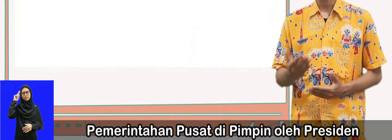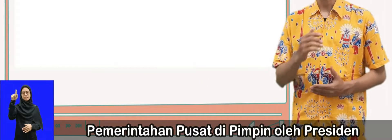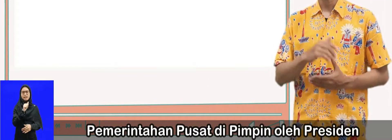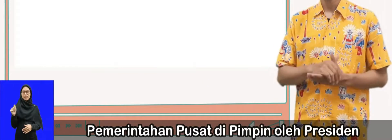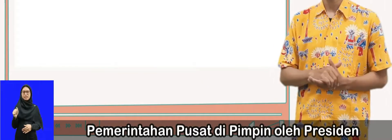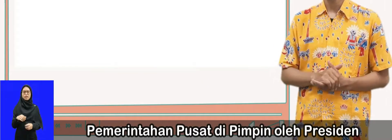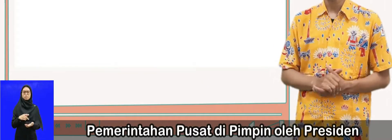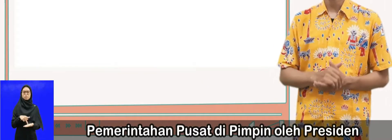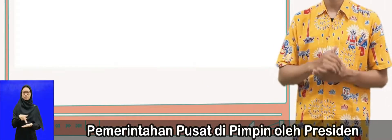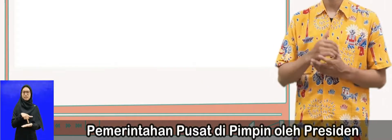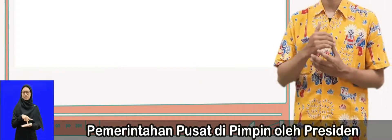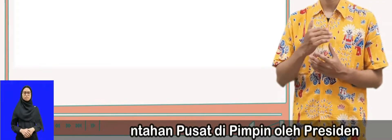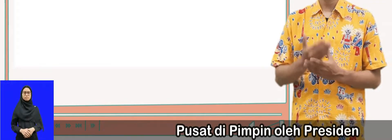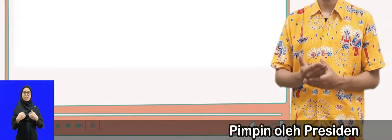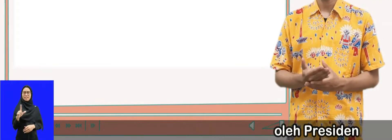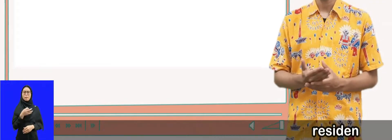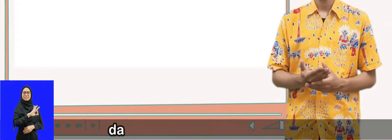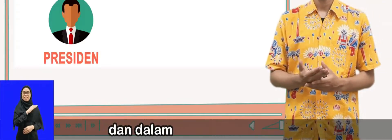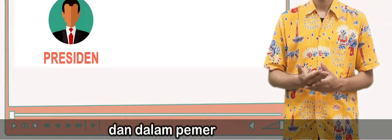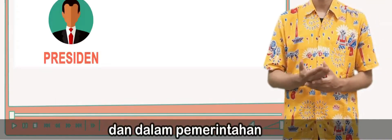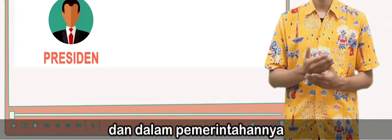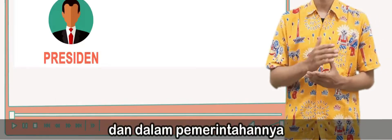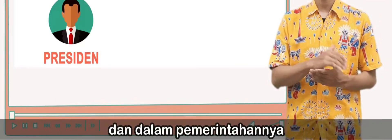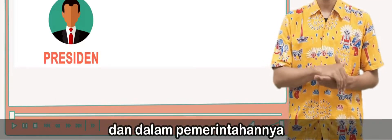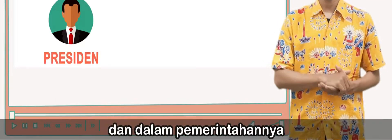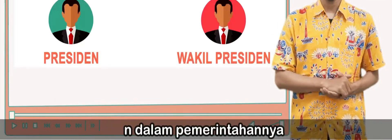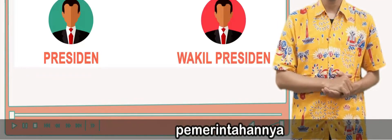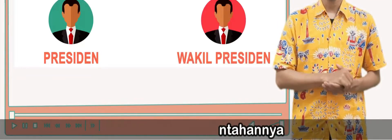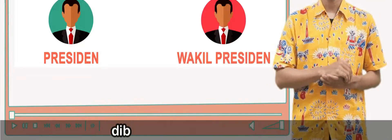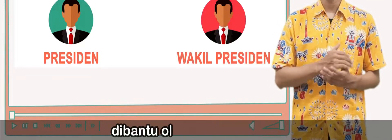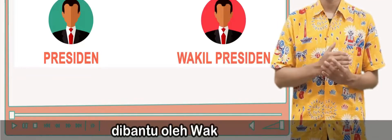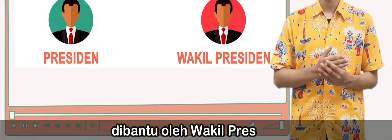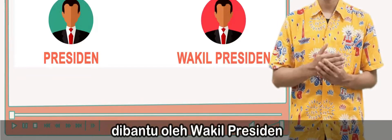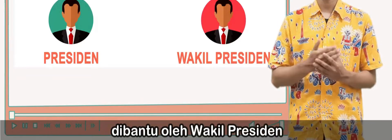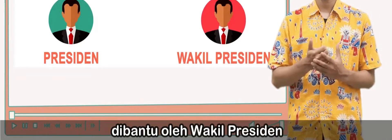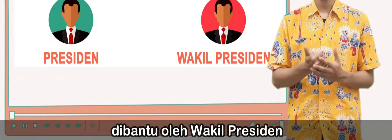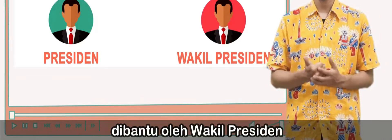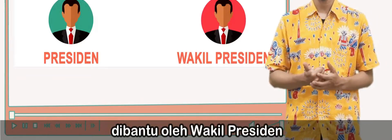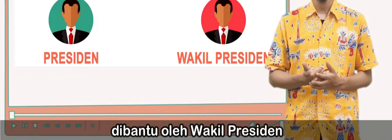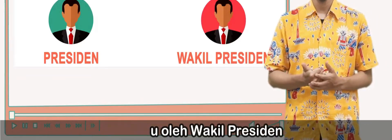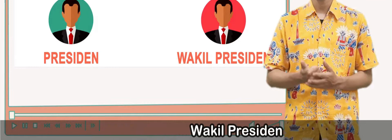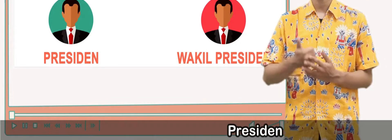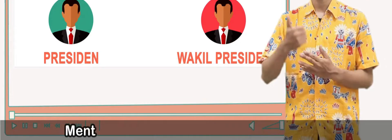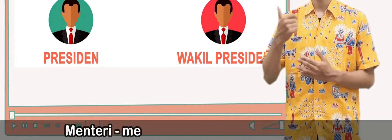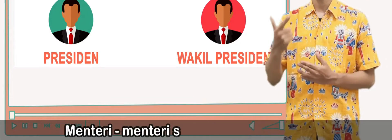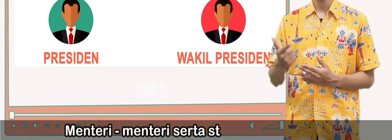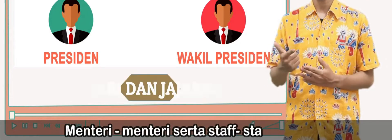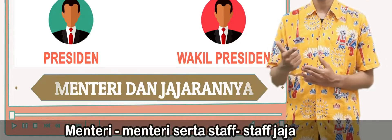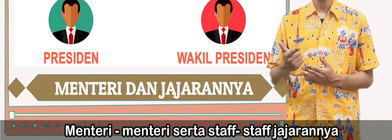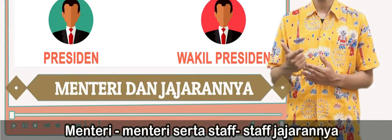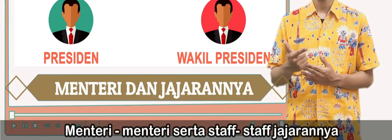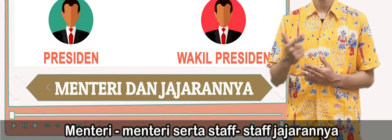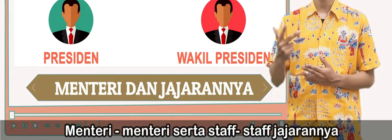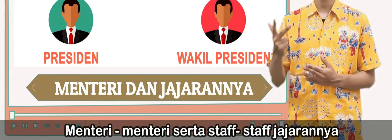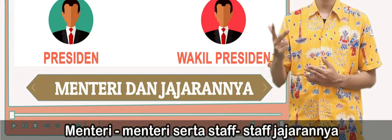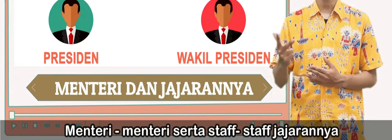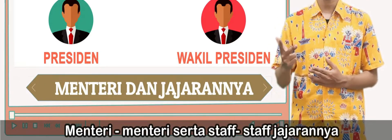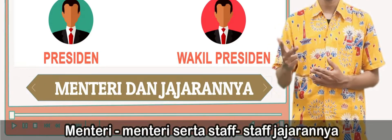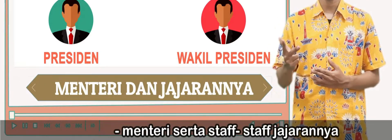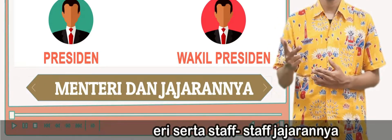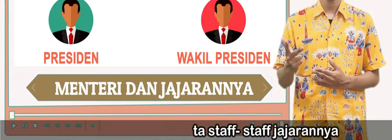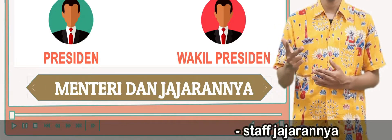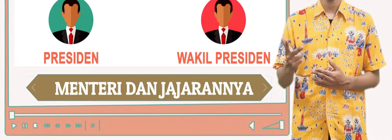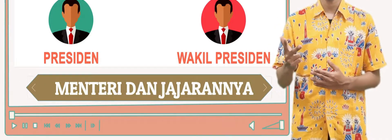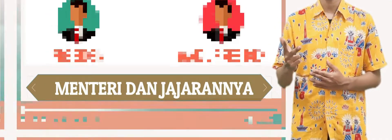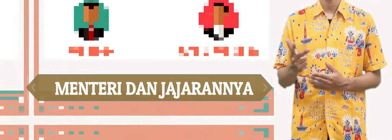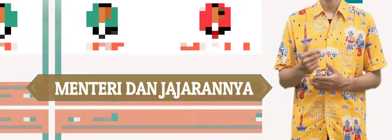Pemerintahan pusat dipimpin oleh presiden, dan dalam pemerintahannya dibantu oleh wakil presiden, menteri-menteri, serta